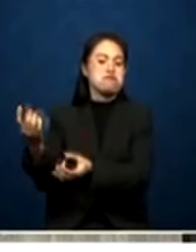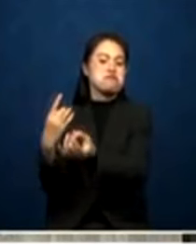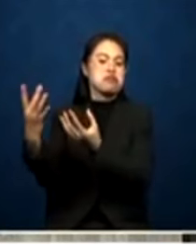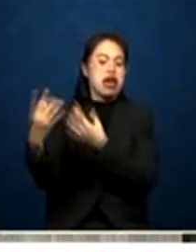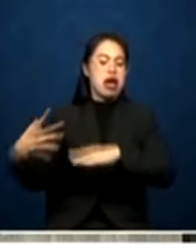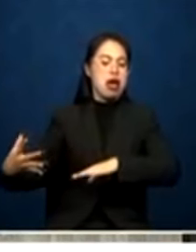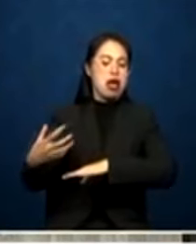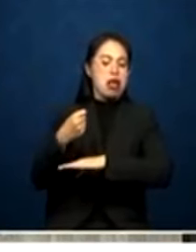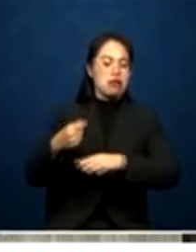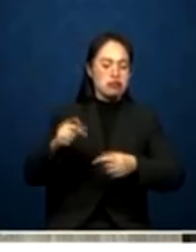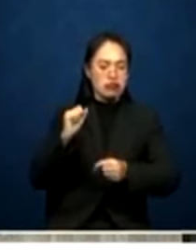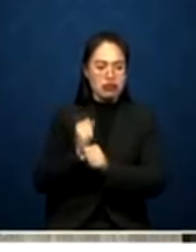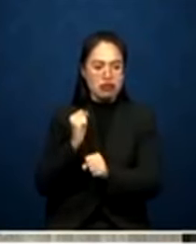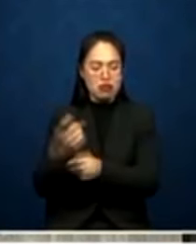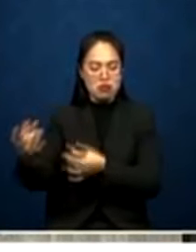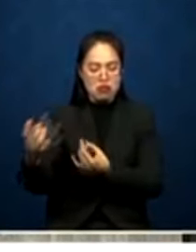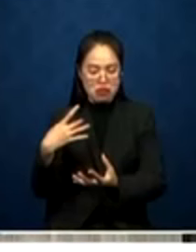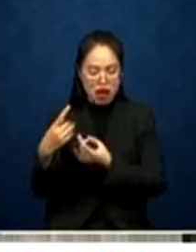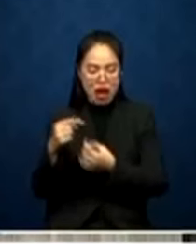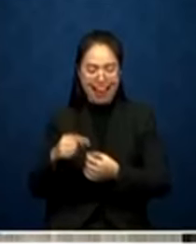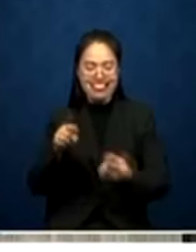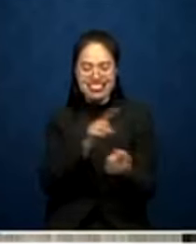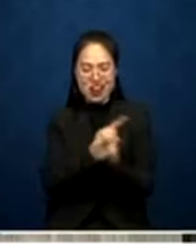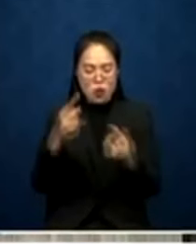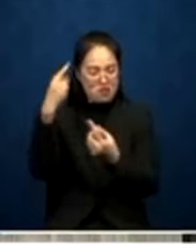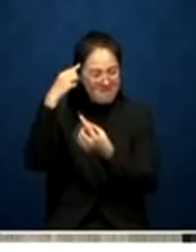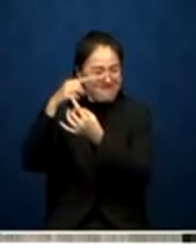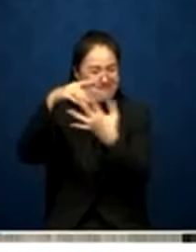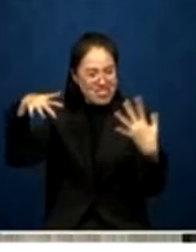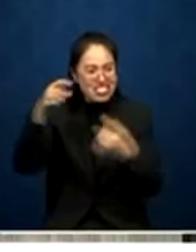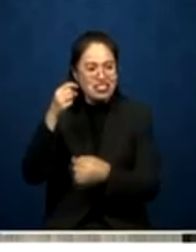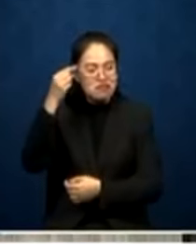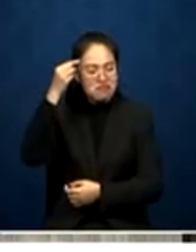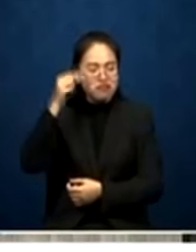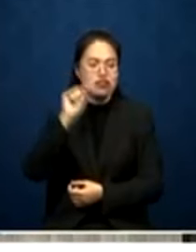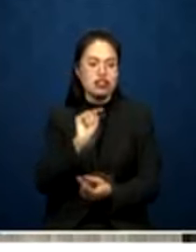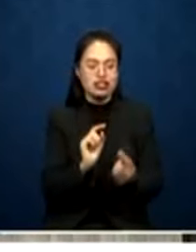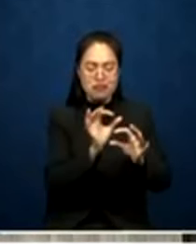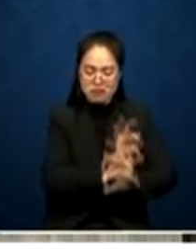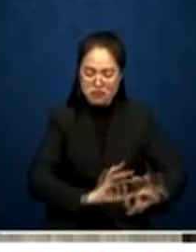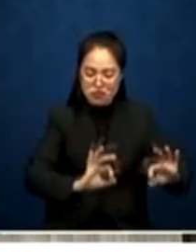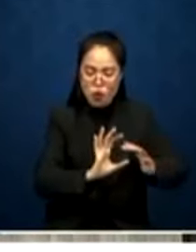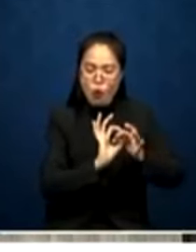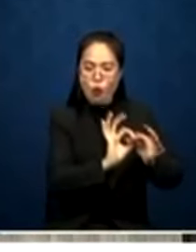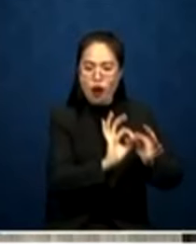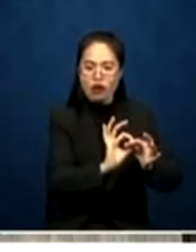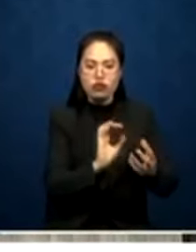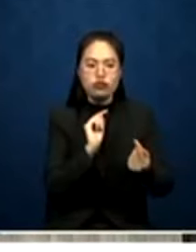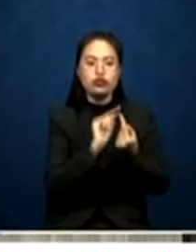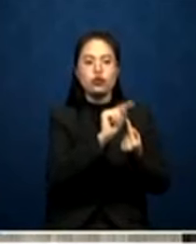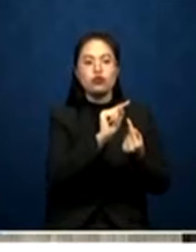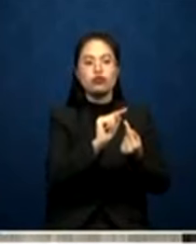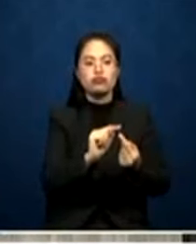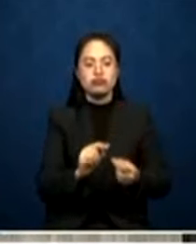ำสังคมให้เข้าใจผิดแต่สิ่งที่น่าเป็นห่วงที่สุดคือการบังอาจแถ